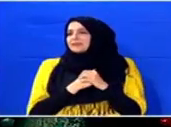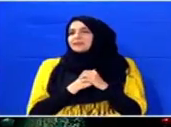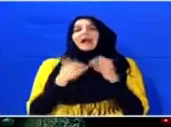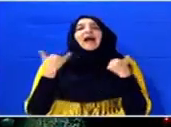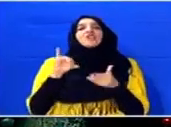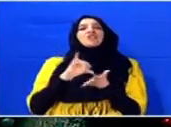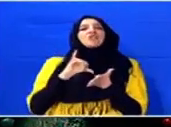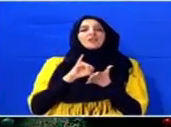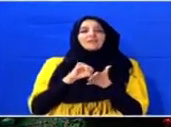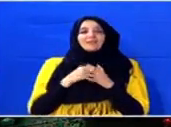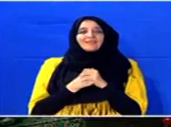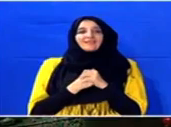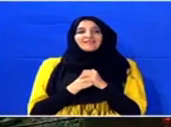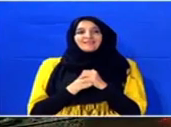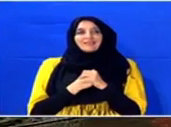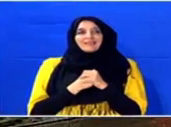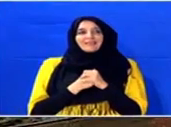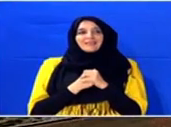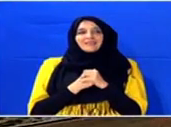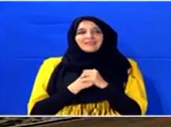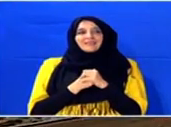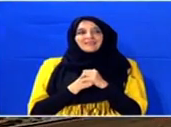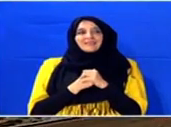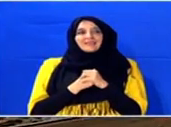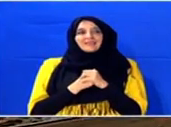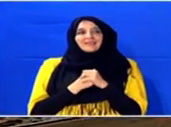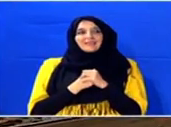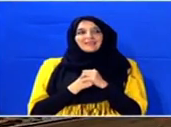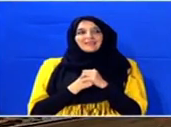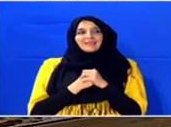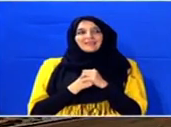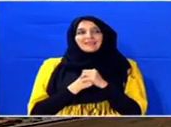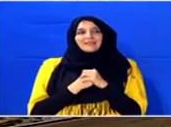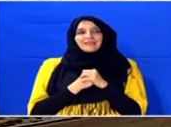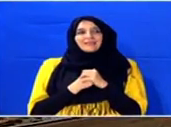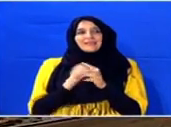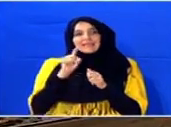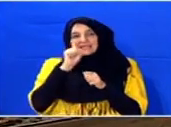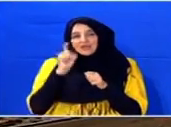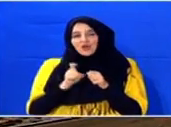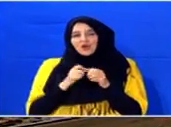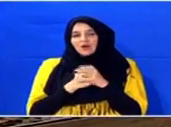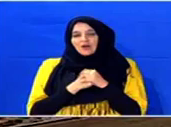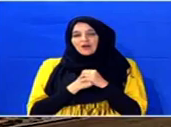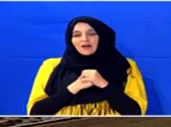اختي من العاصمه مرحبا والله الحمد لله نعم امين